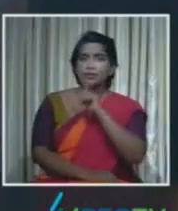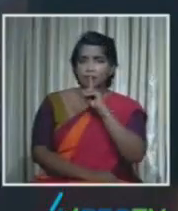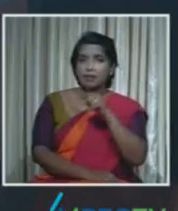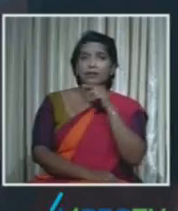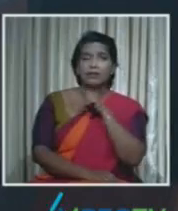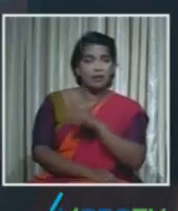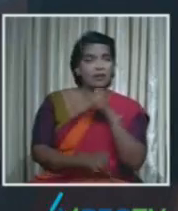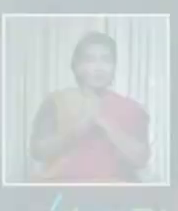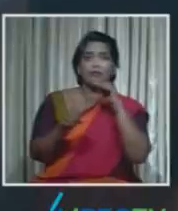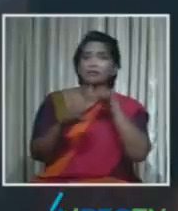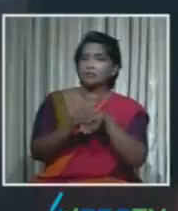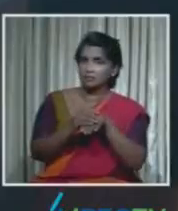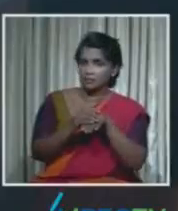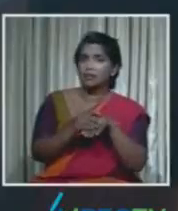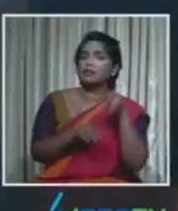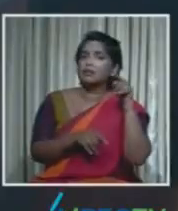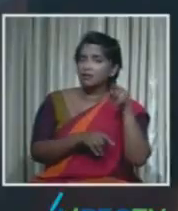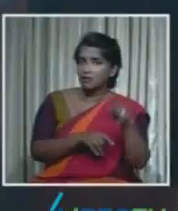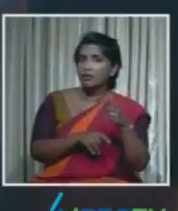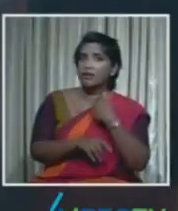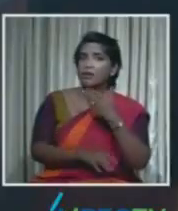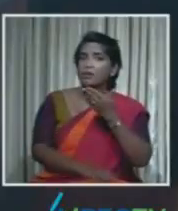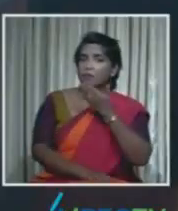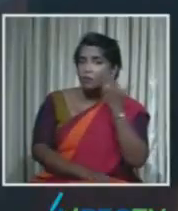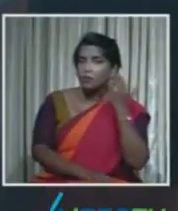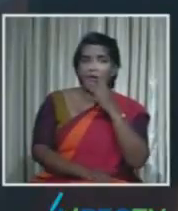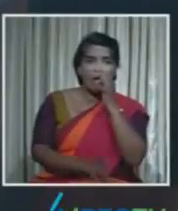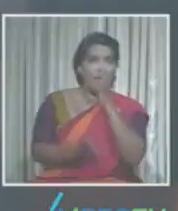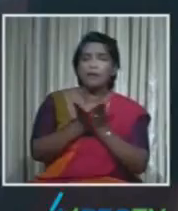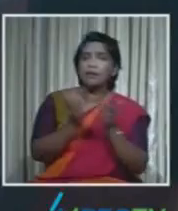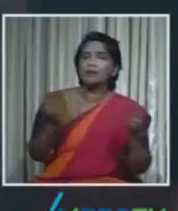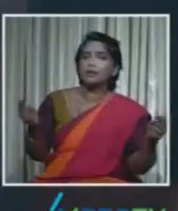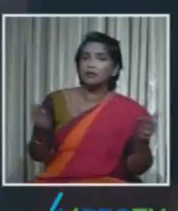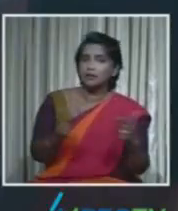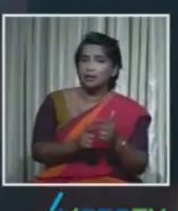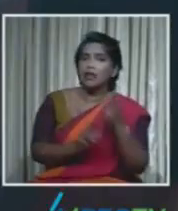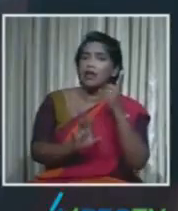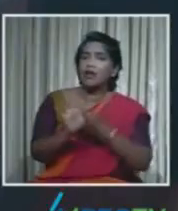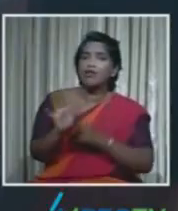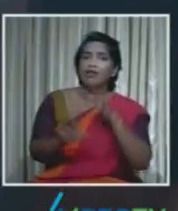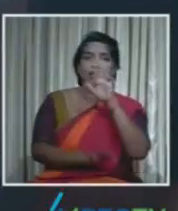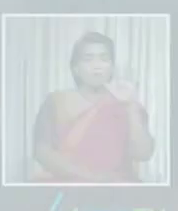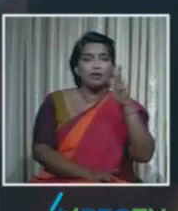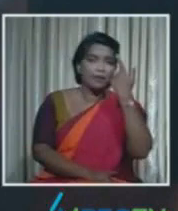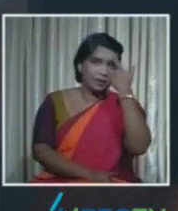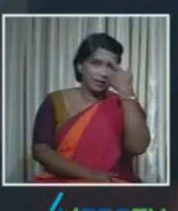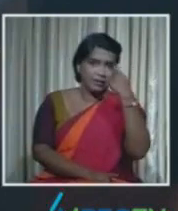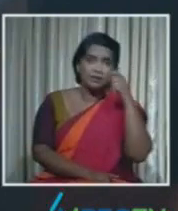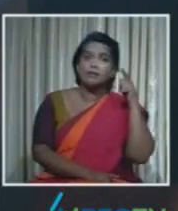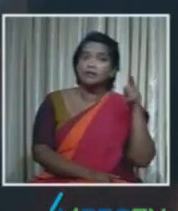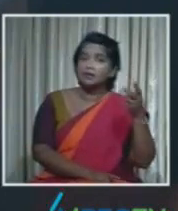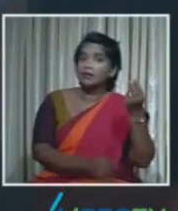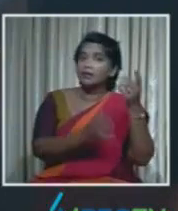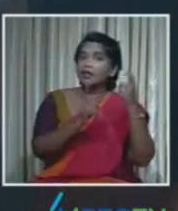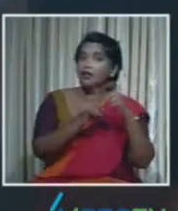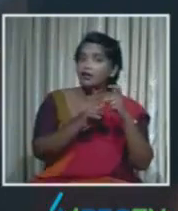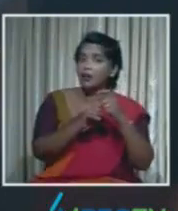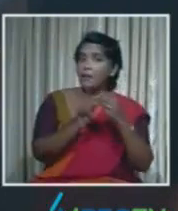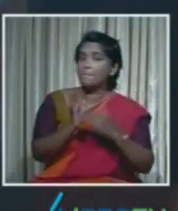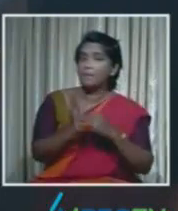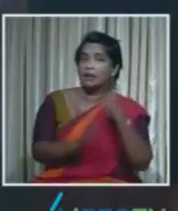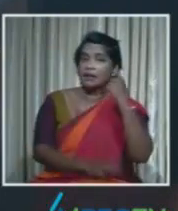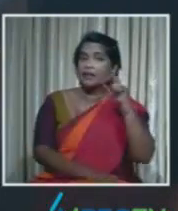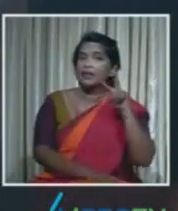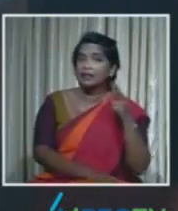ඔබතුමාලගේ ආණ්ඩුව තිබ්බ කාලේ ඔබතුමාලට පුළුවන් වුණේ හම්බන්තොට වරාය අවුරුදු 99කට බදු දීලා ඒකෙන් ගත්ත ඩොලර් මිලියන